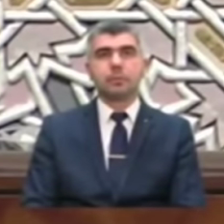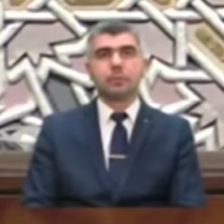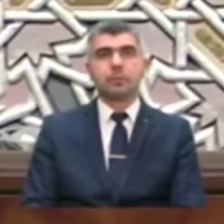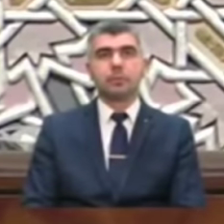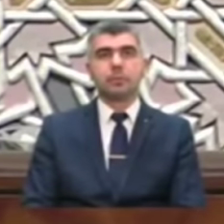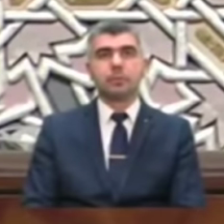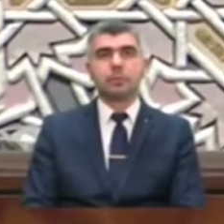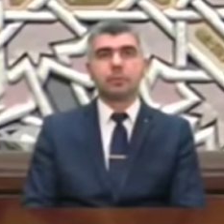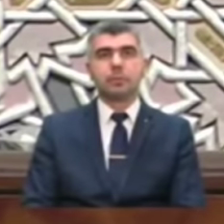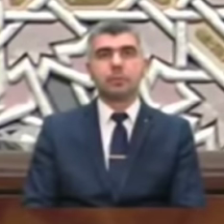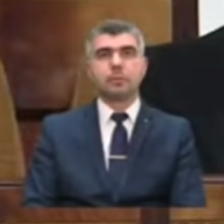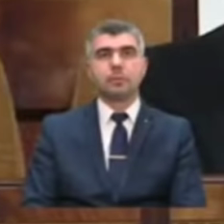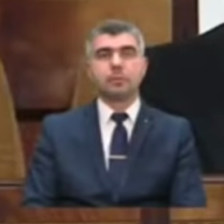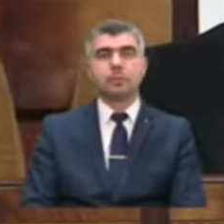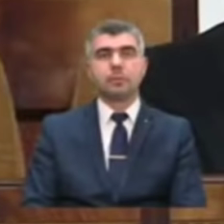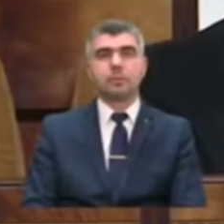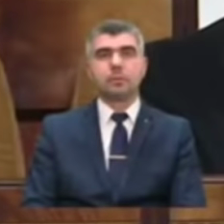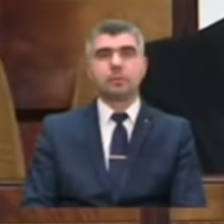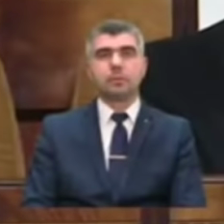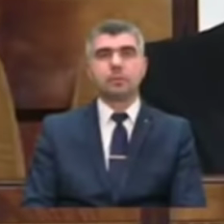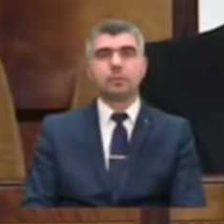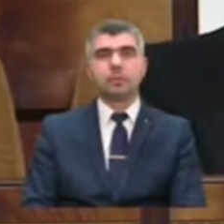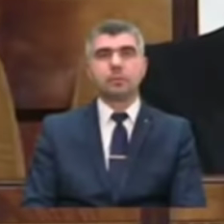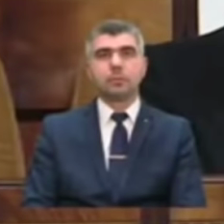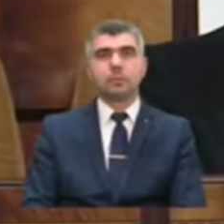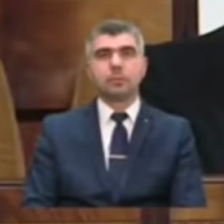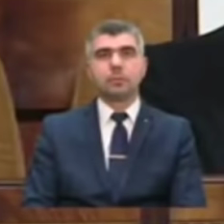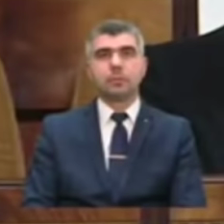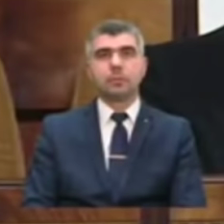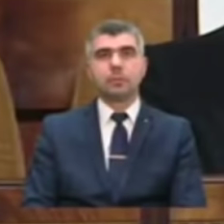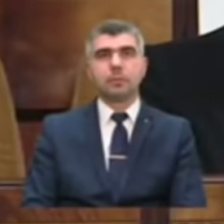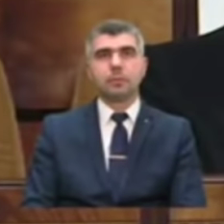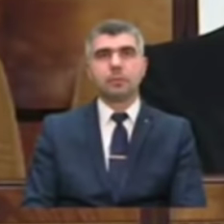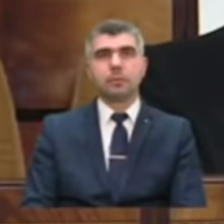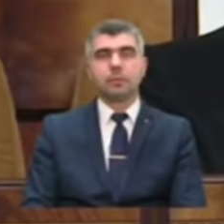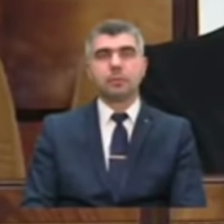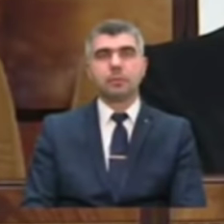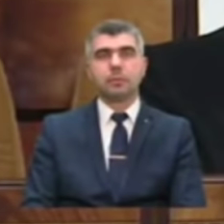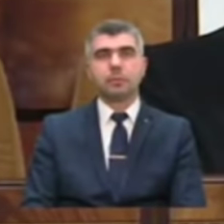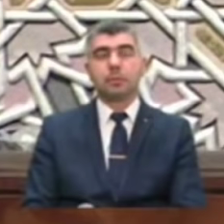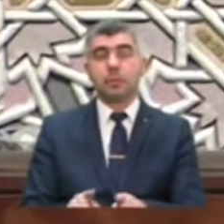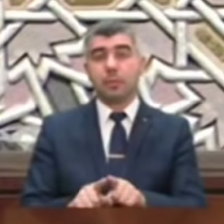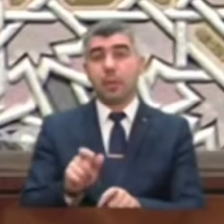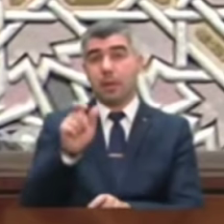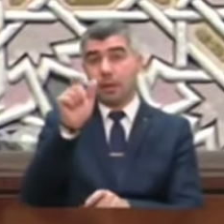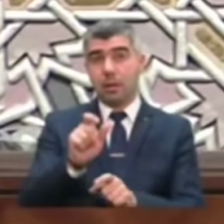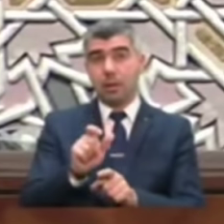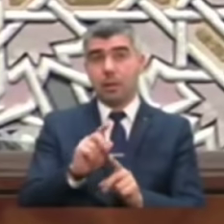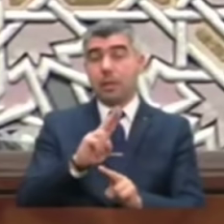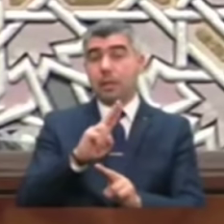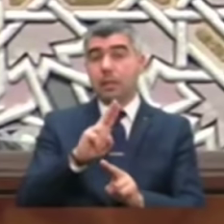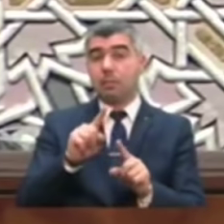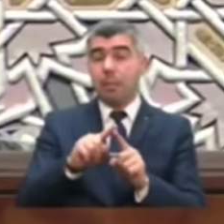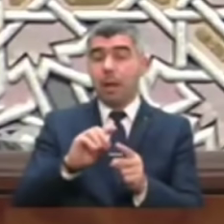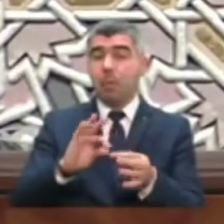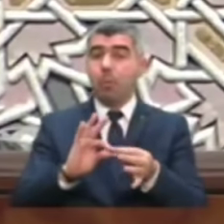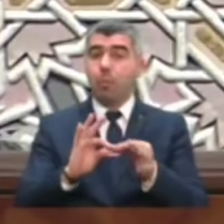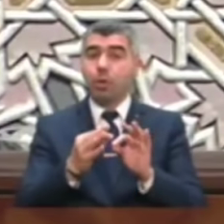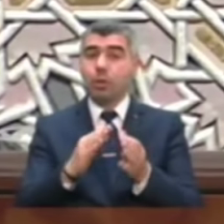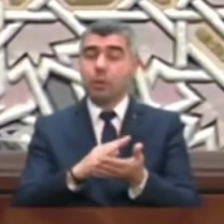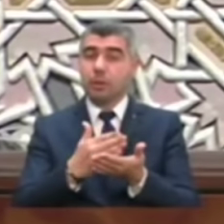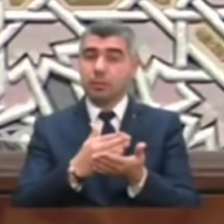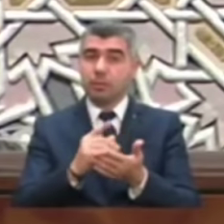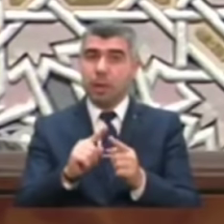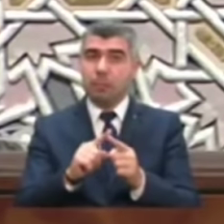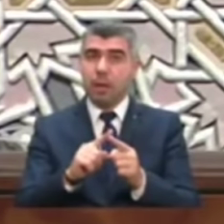تفضلوا سيد رئيس. بلاتي تفضلوا سيد رئيس. إذا كانت حاجة للسيد الوزير باش تكون ترجمة من الأمازيغية